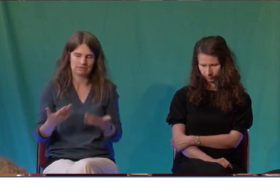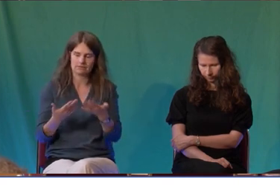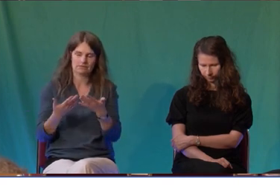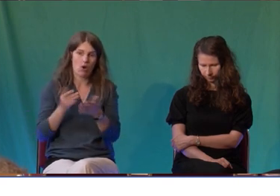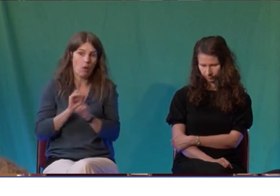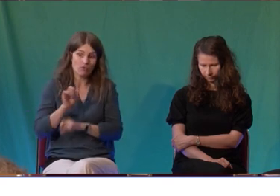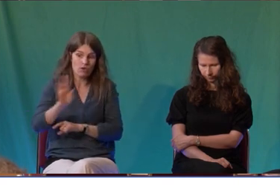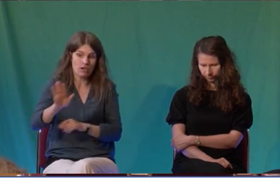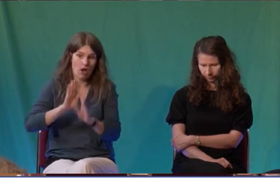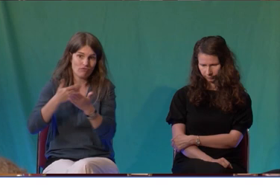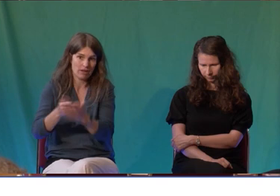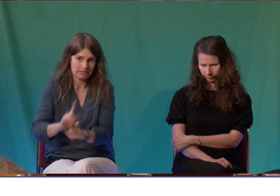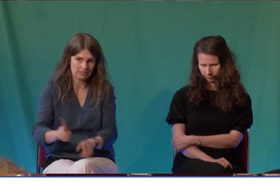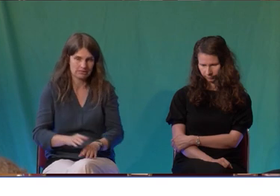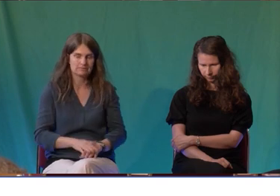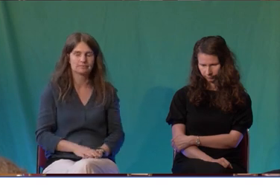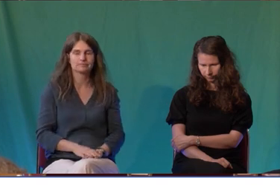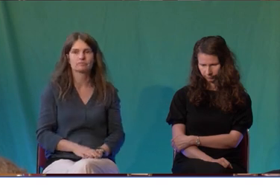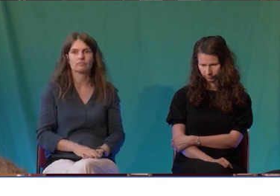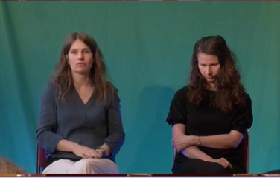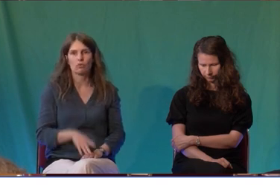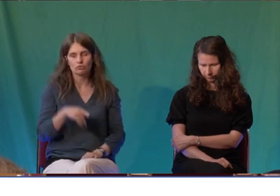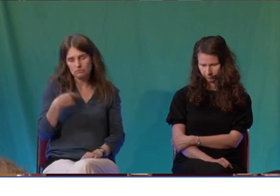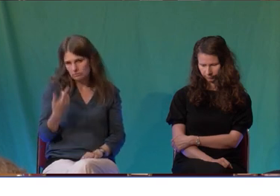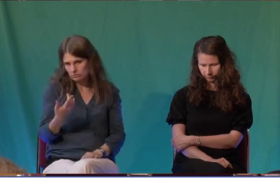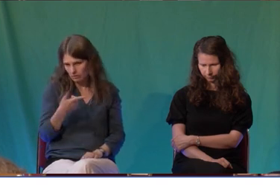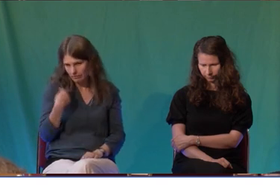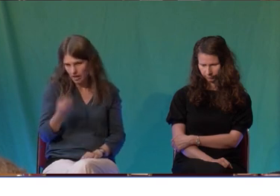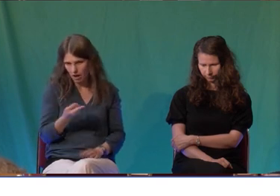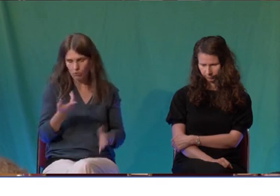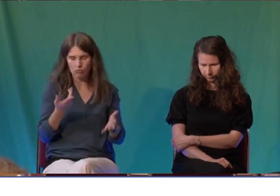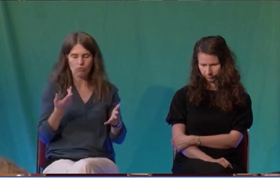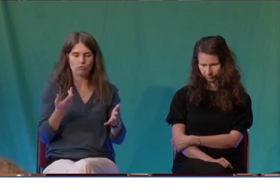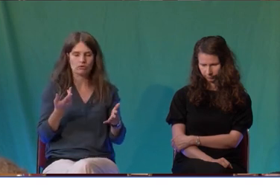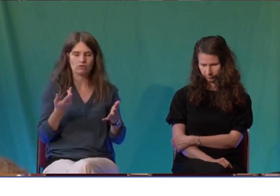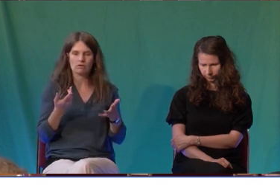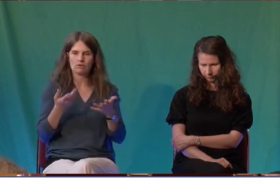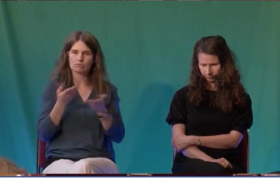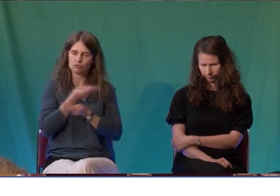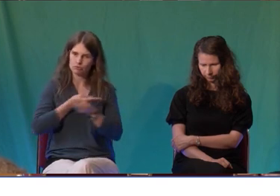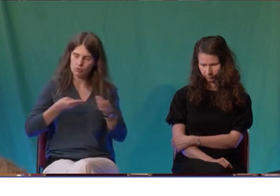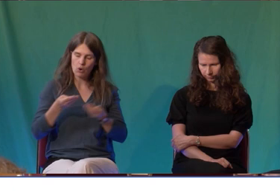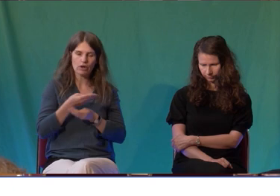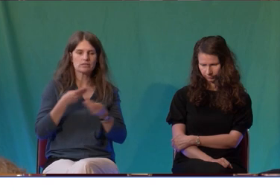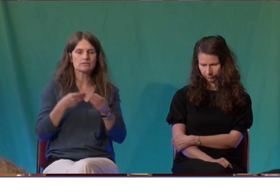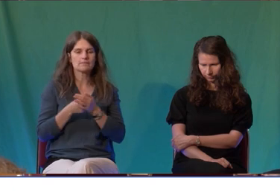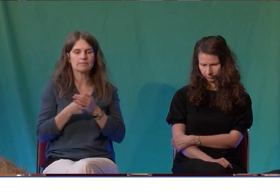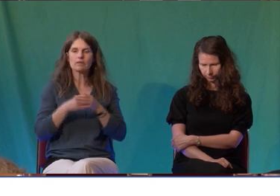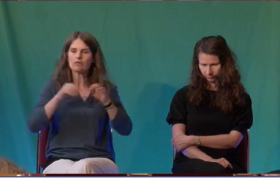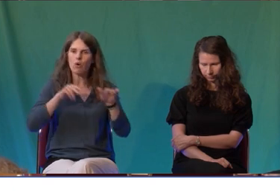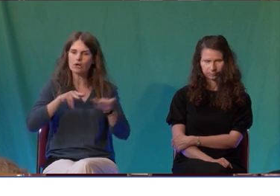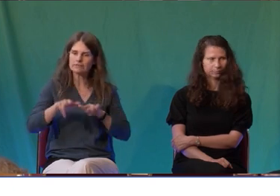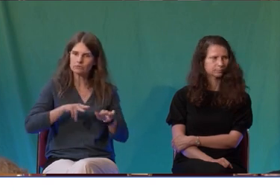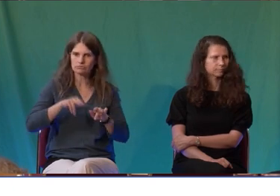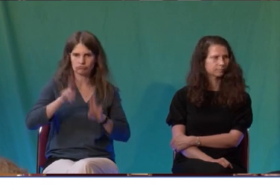wir haben auch gesagt man kann das ganz verschieden organisieren die gleiche Einrichtung